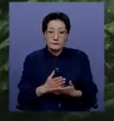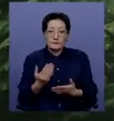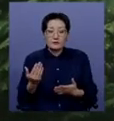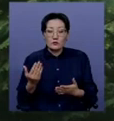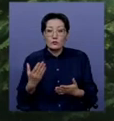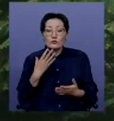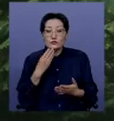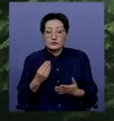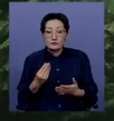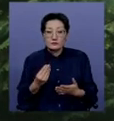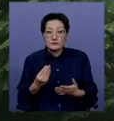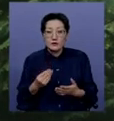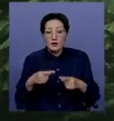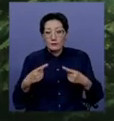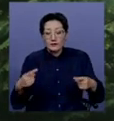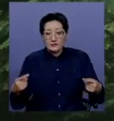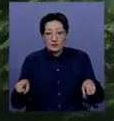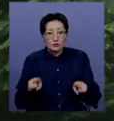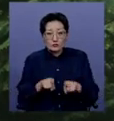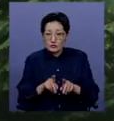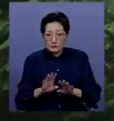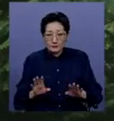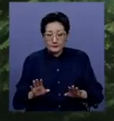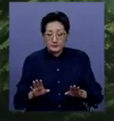кісі өзінің басқаларға ұқсамайтын